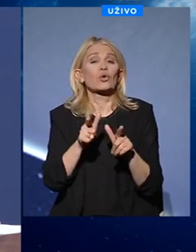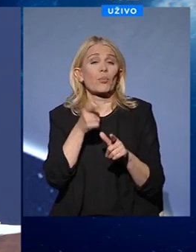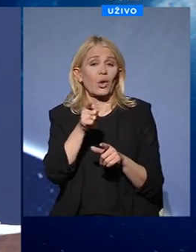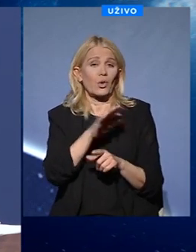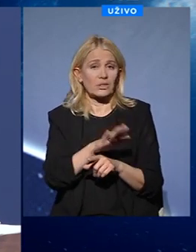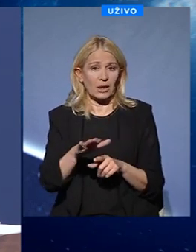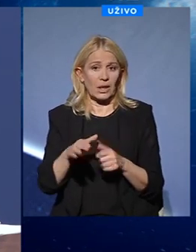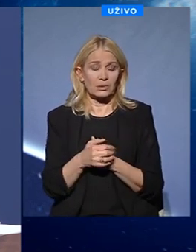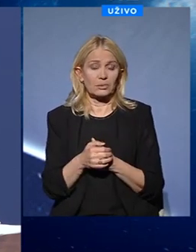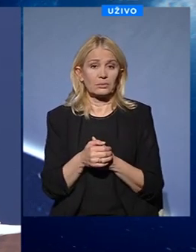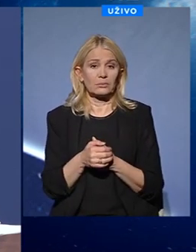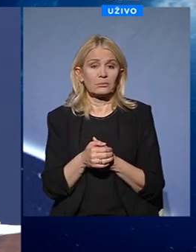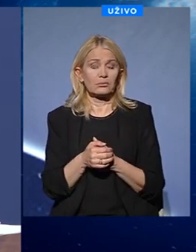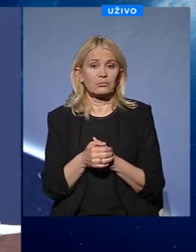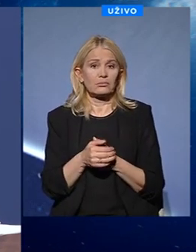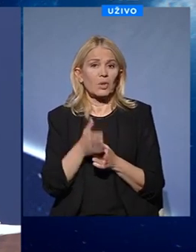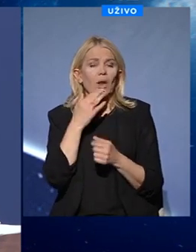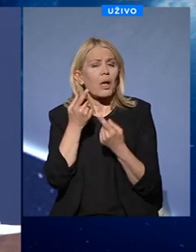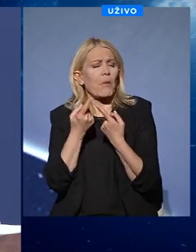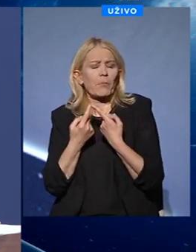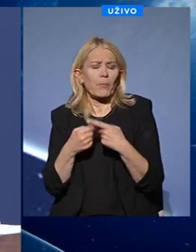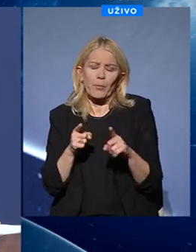decu. Znači nema posebnog.